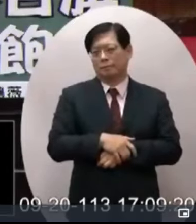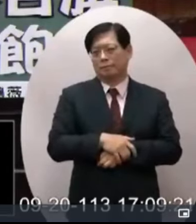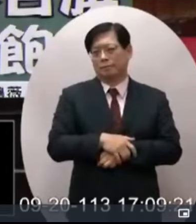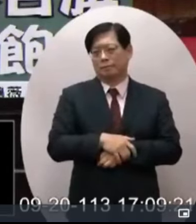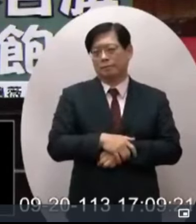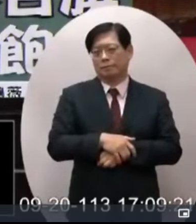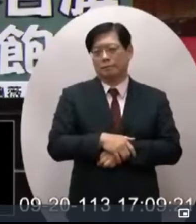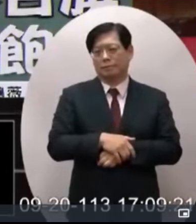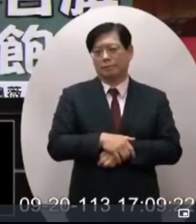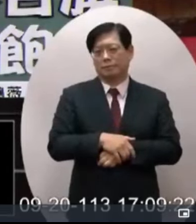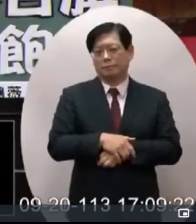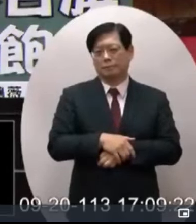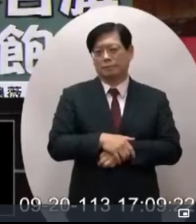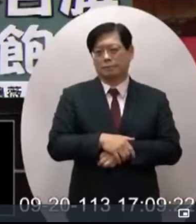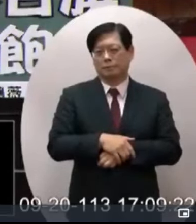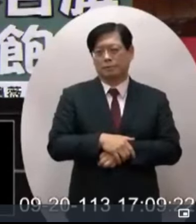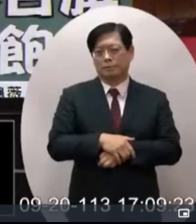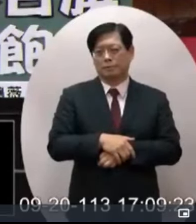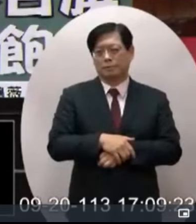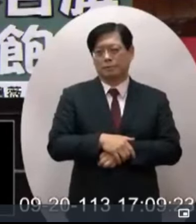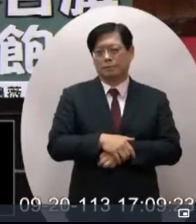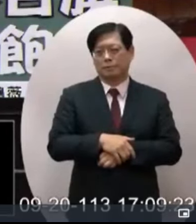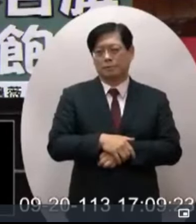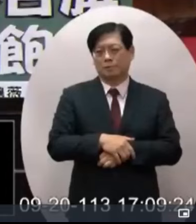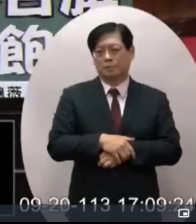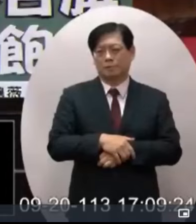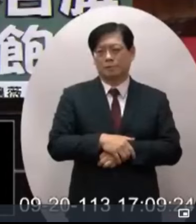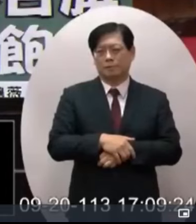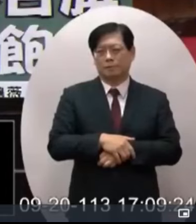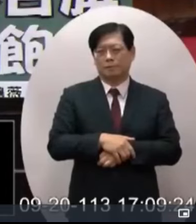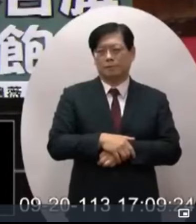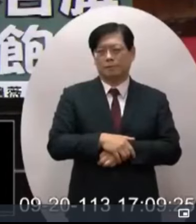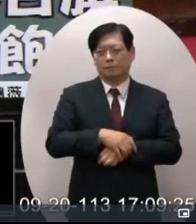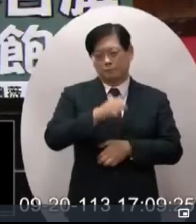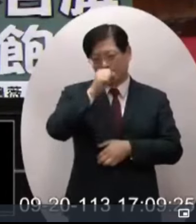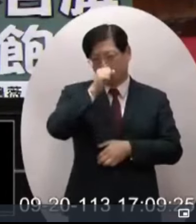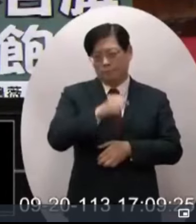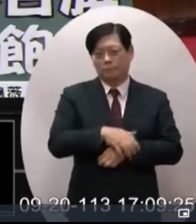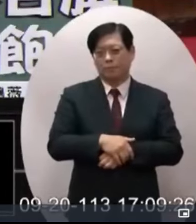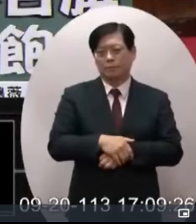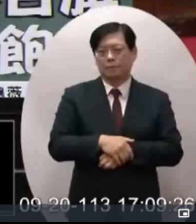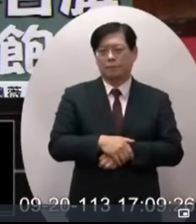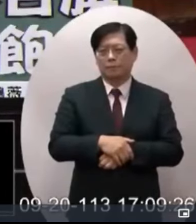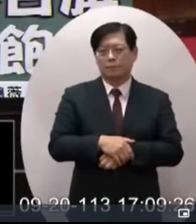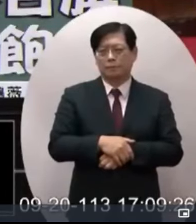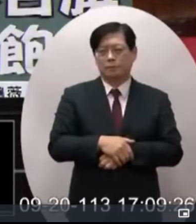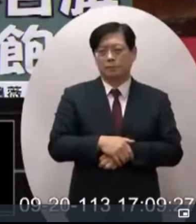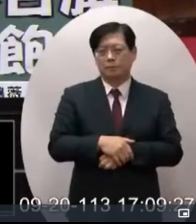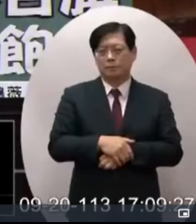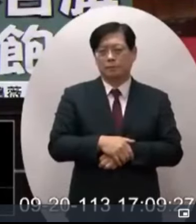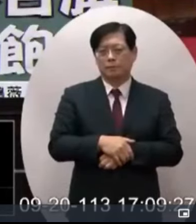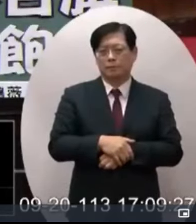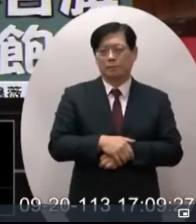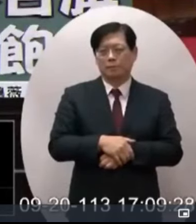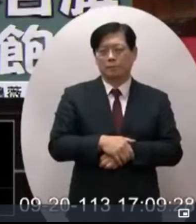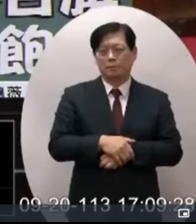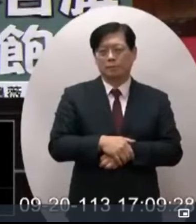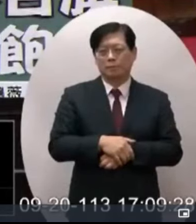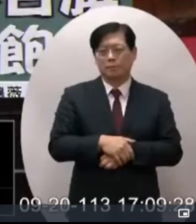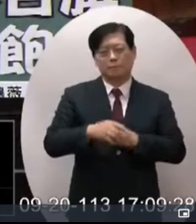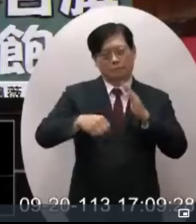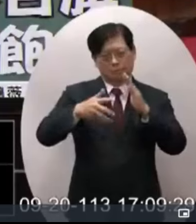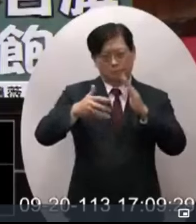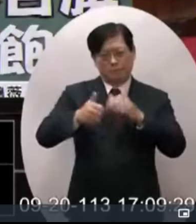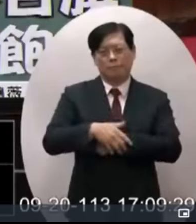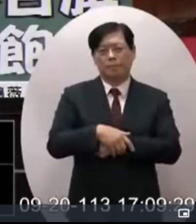报告委员，明年我们会全力的来执行这个预算，因为这个两亿多是明年会开始执行的。 好， 执行的过程我希望能